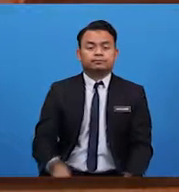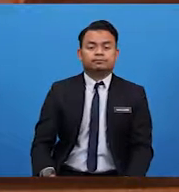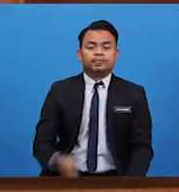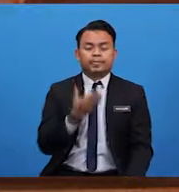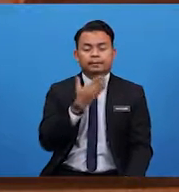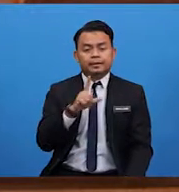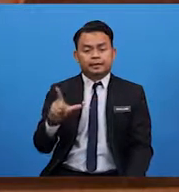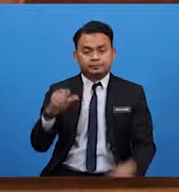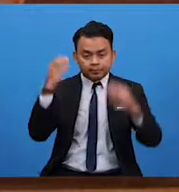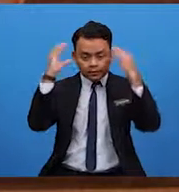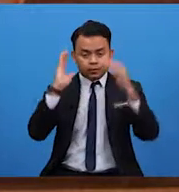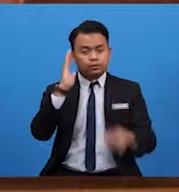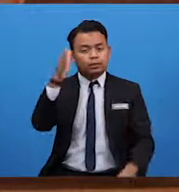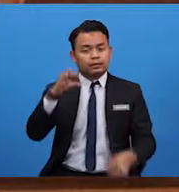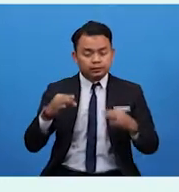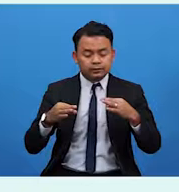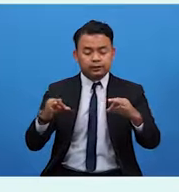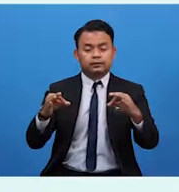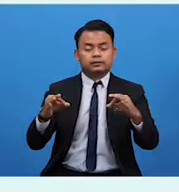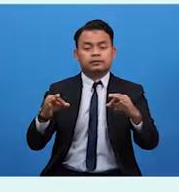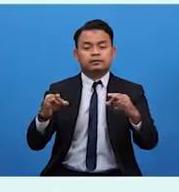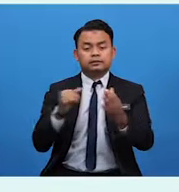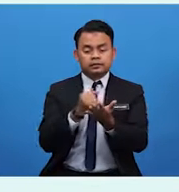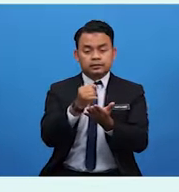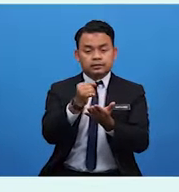terangkan berkenaan jenis-jenis tenaga tersebut.